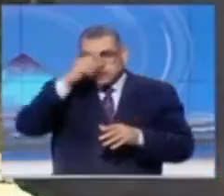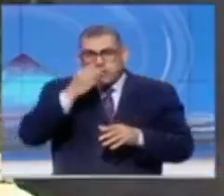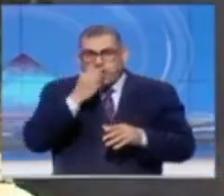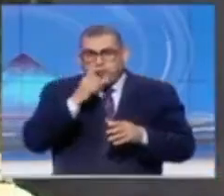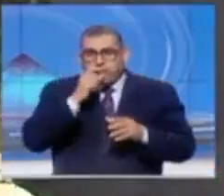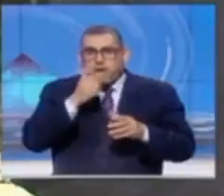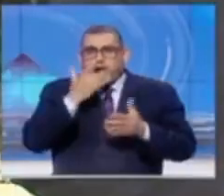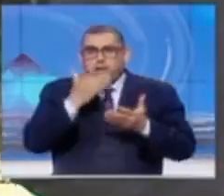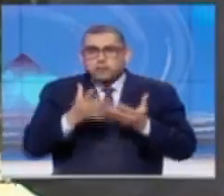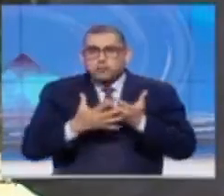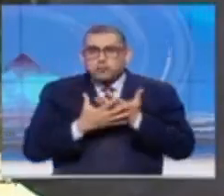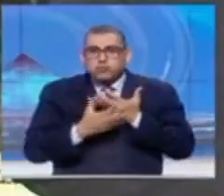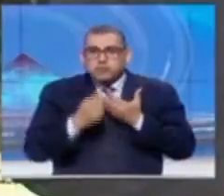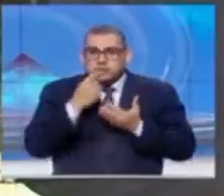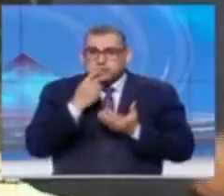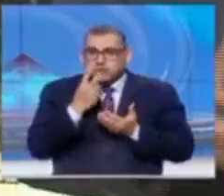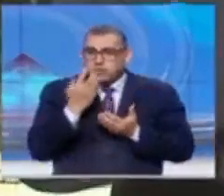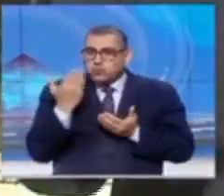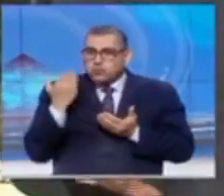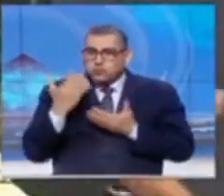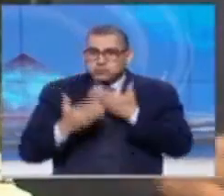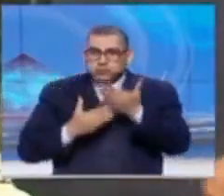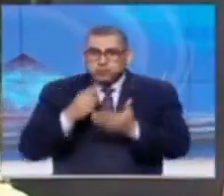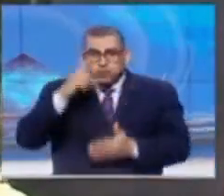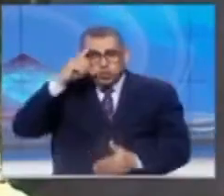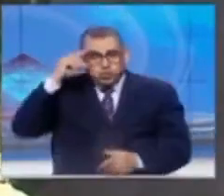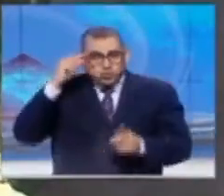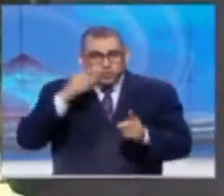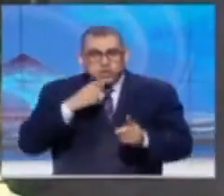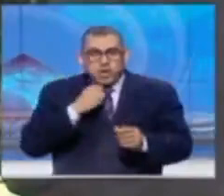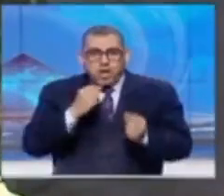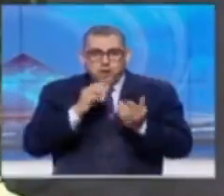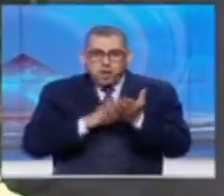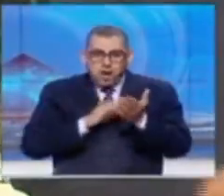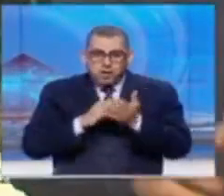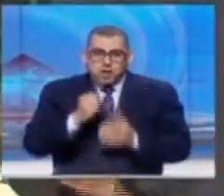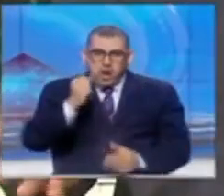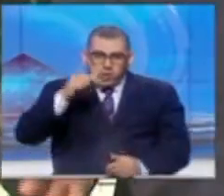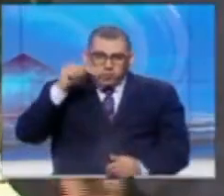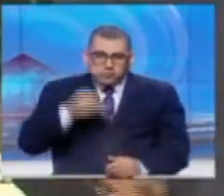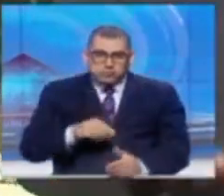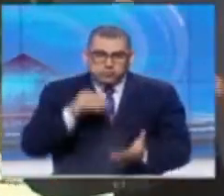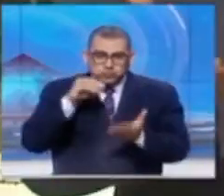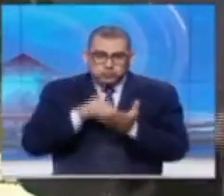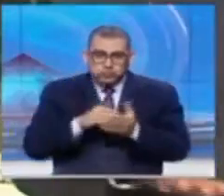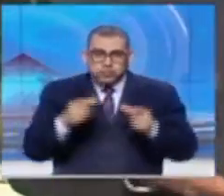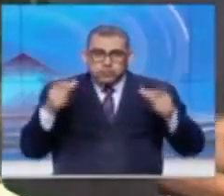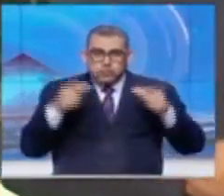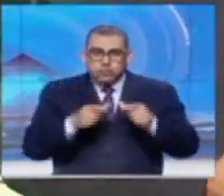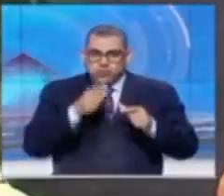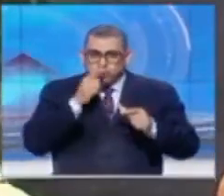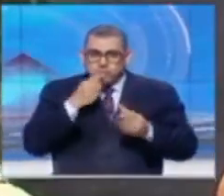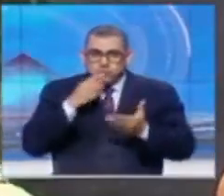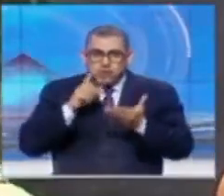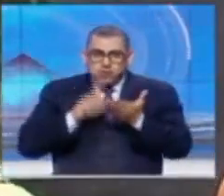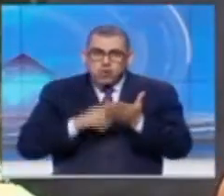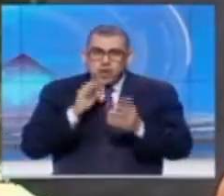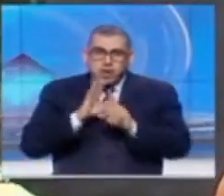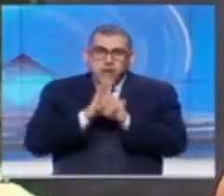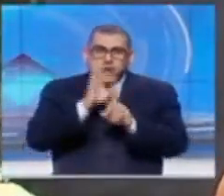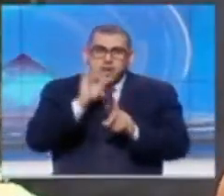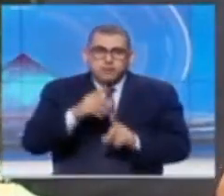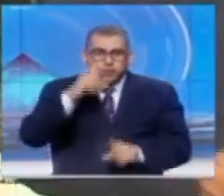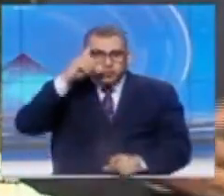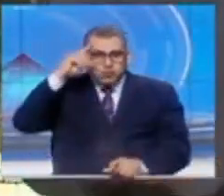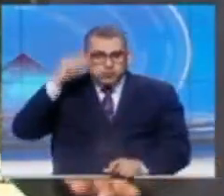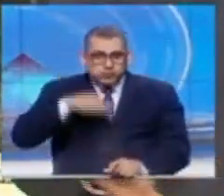التي استمرت على مدار السنوات الماضية، يعيش الصومال أسوأ فترات حياته، لذا يأتي هذا المؤتمر ويؤكد على أهمية دعم الصومال في